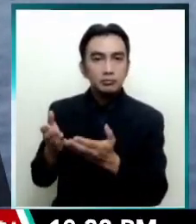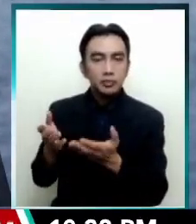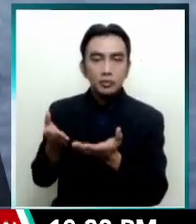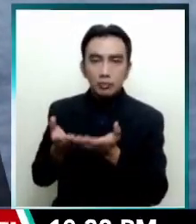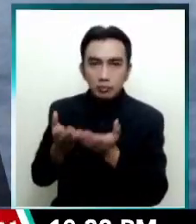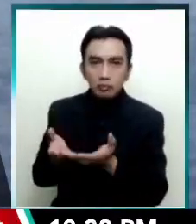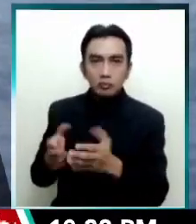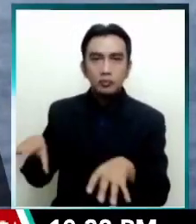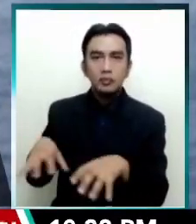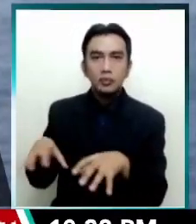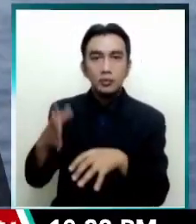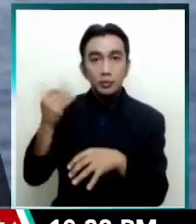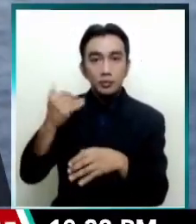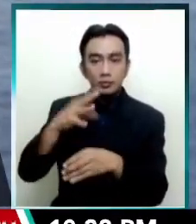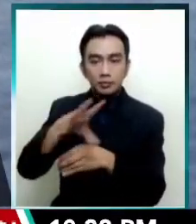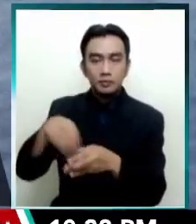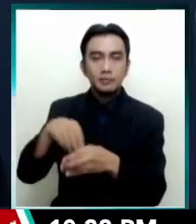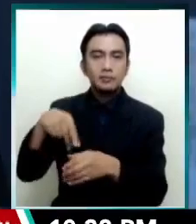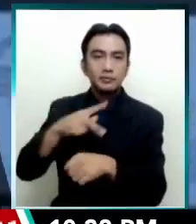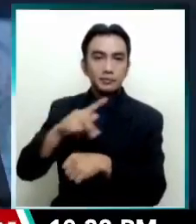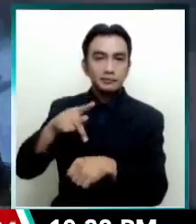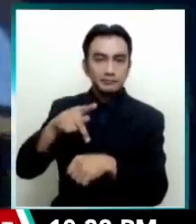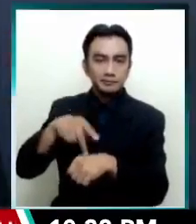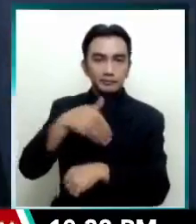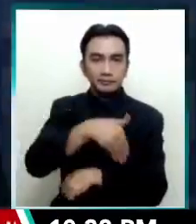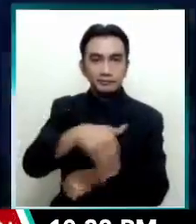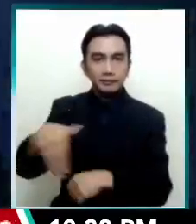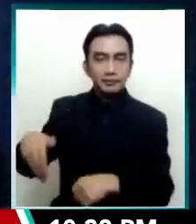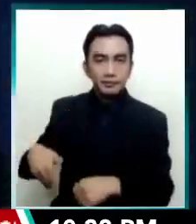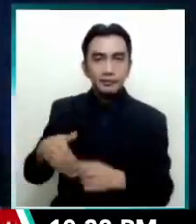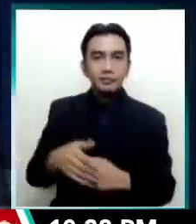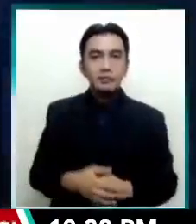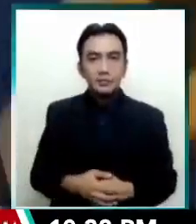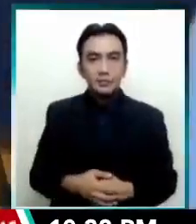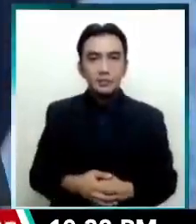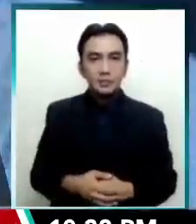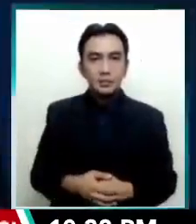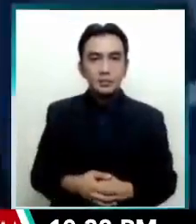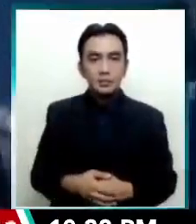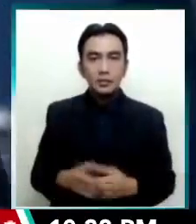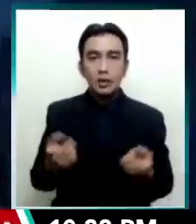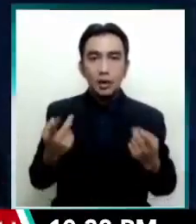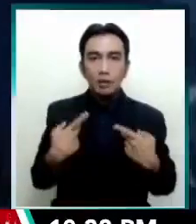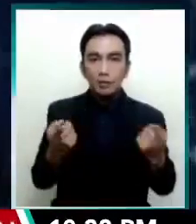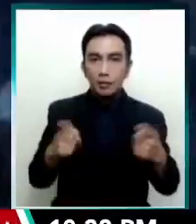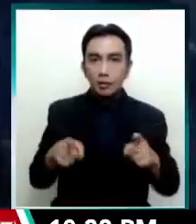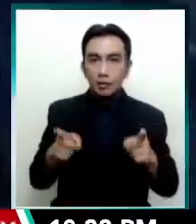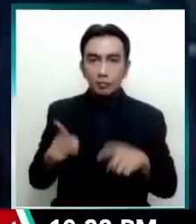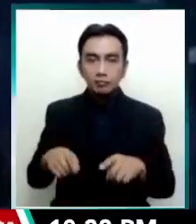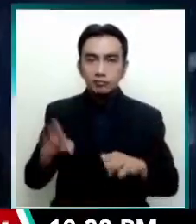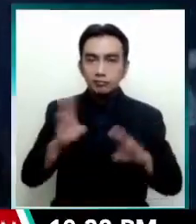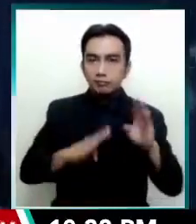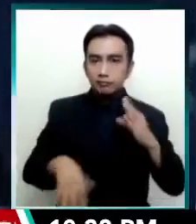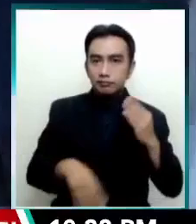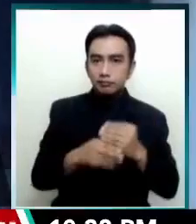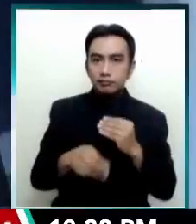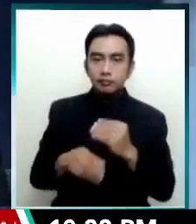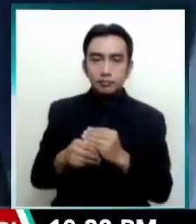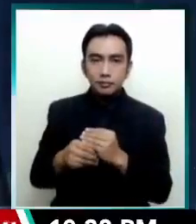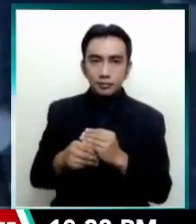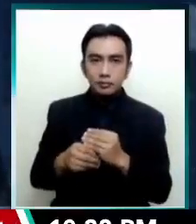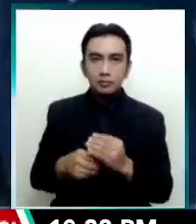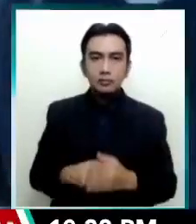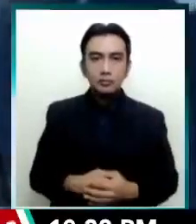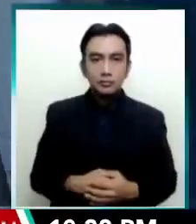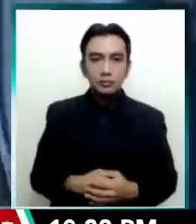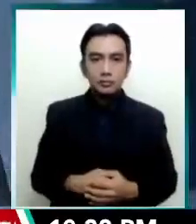ating Exclusive Economic Zone. Bukod sa insidente sa Ayungin Shoal, ipinoprotesta rin ng Pilipinas ang insidente sa Bajo de